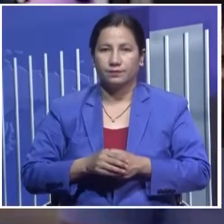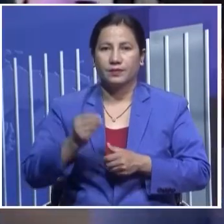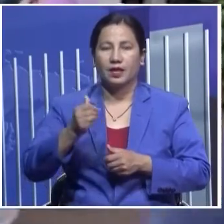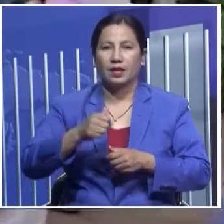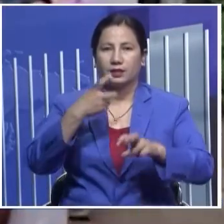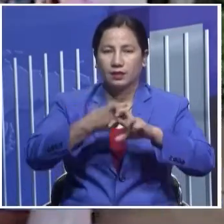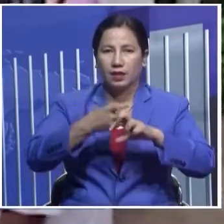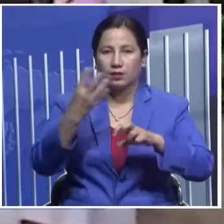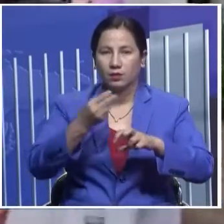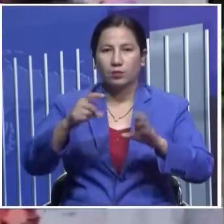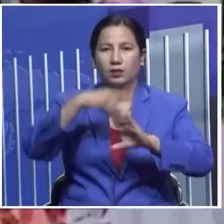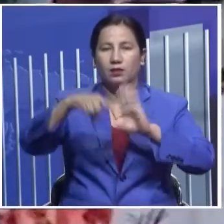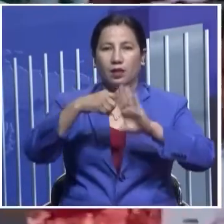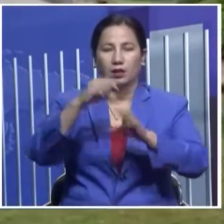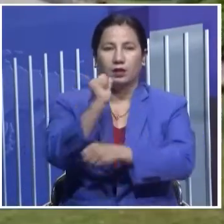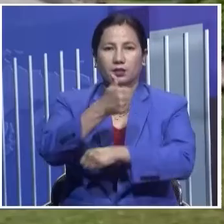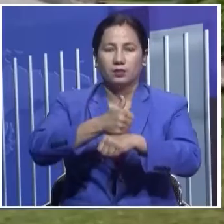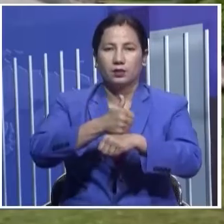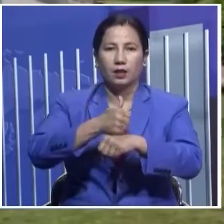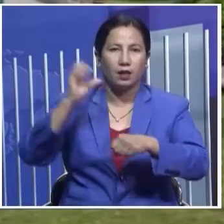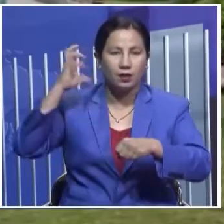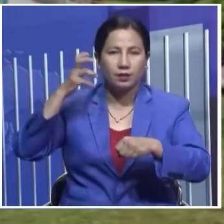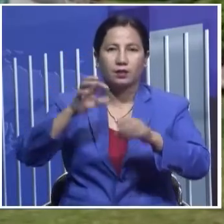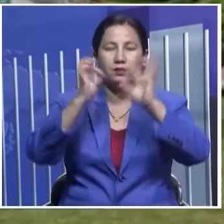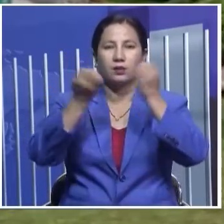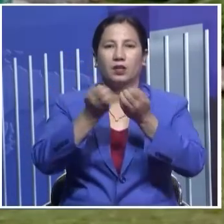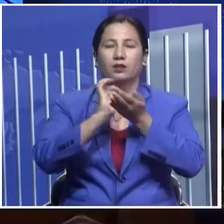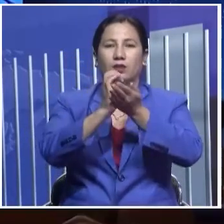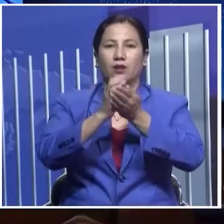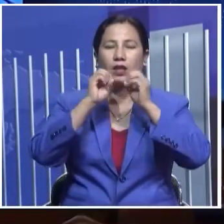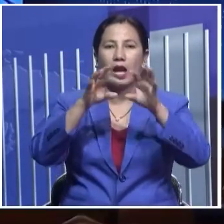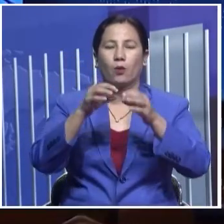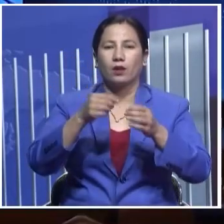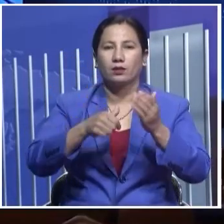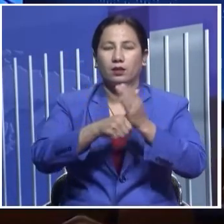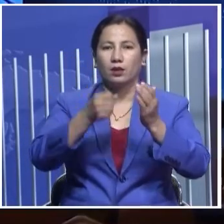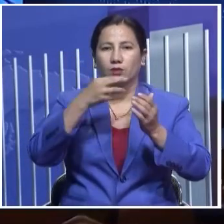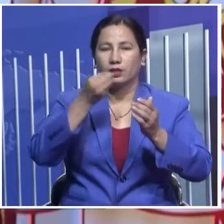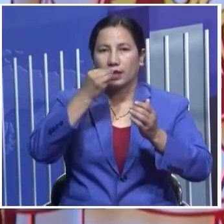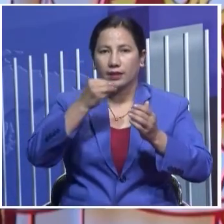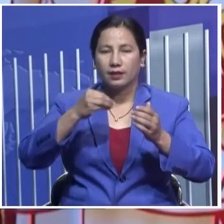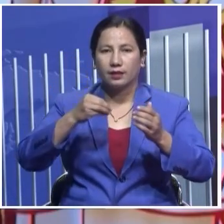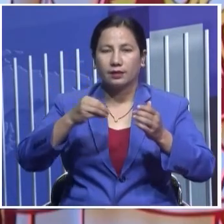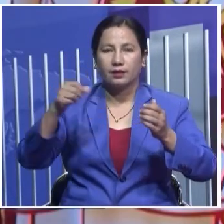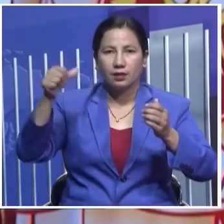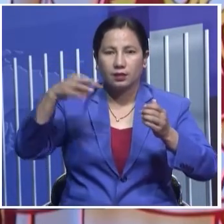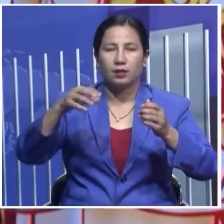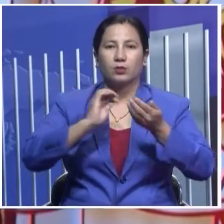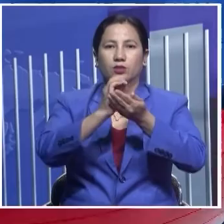आर्थिक संकट कम गर्न श्रीलंका राष्ट्रपतिद्वारा अन्तर्राष्ट्रिय समुदायसँग मदत गर्न आह्वान। औषधि खाद्यान्न र इन्धनमा सहयोगको